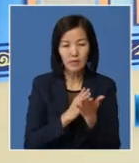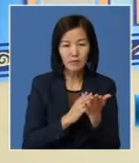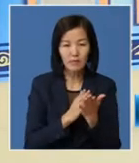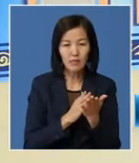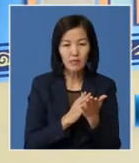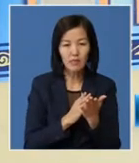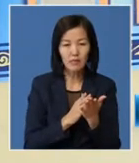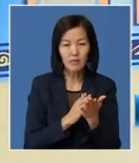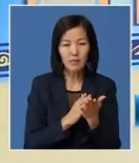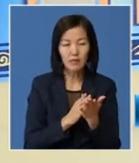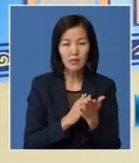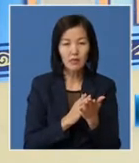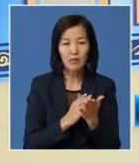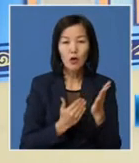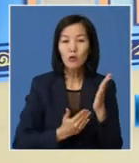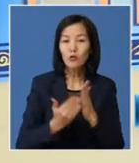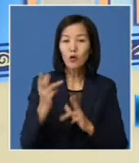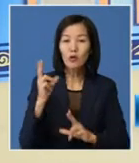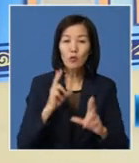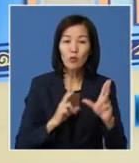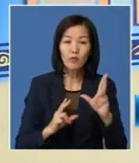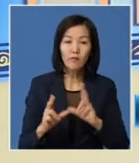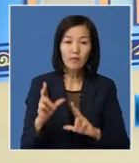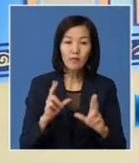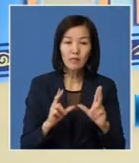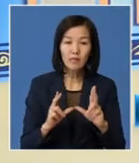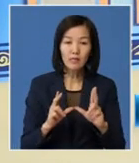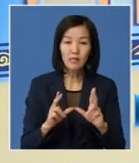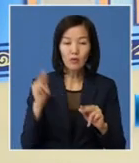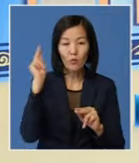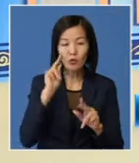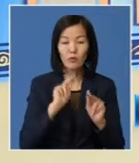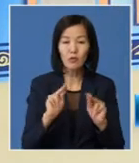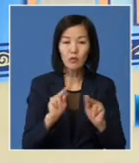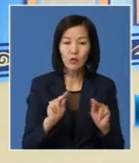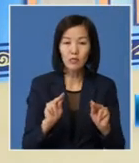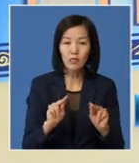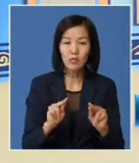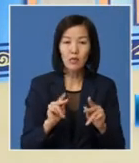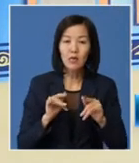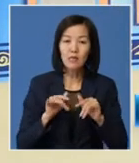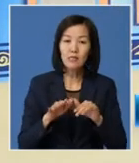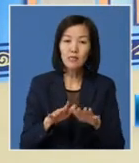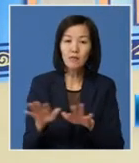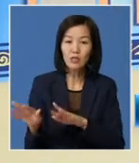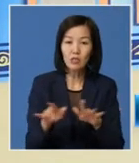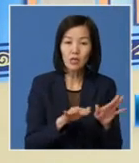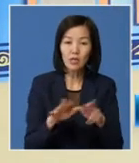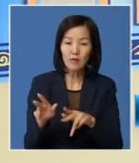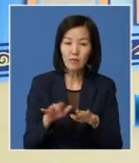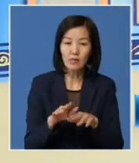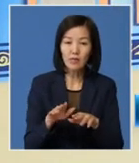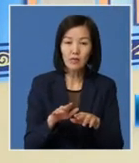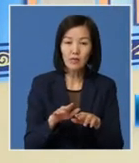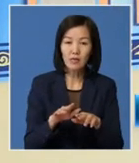мемлекеттік қызметшілерді жоғарғы оқу орындарында оқытып жатқан ұстаздар біздің іс-қимылдарымызды, шараларымызды, істеп жатқан